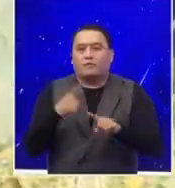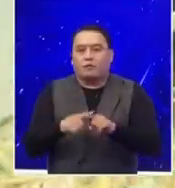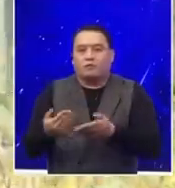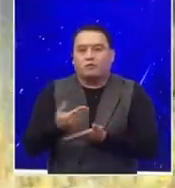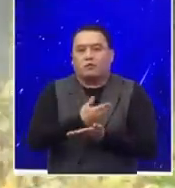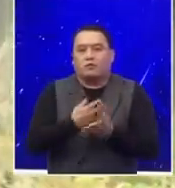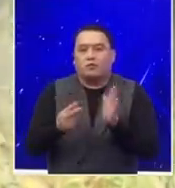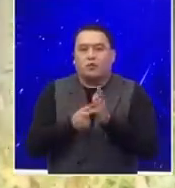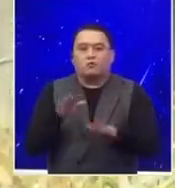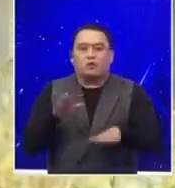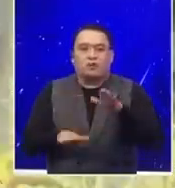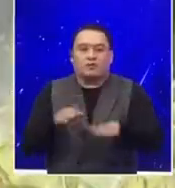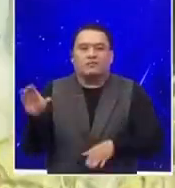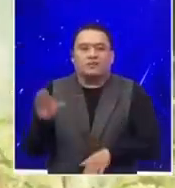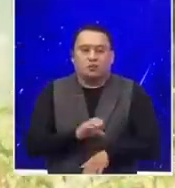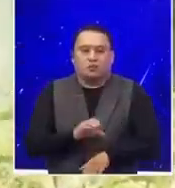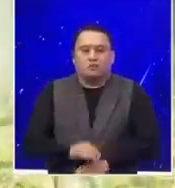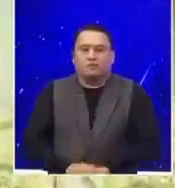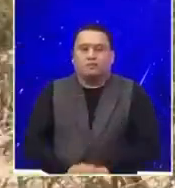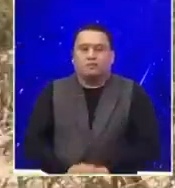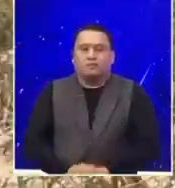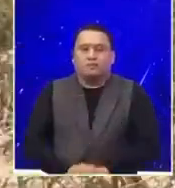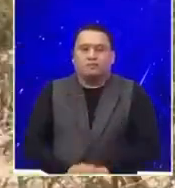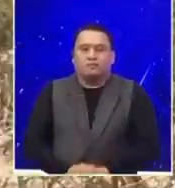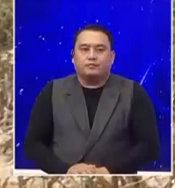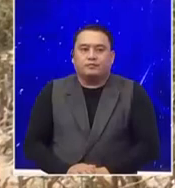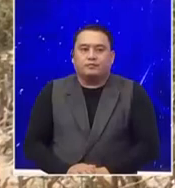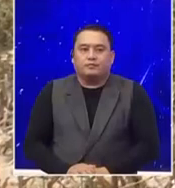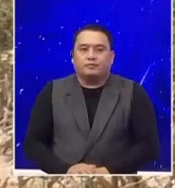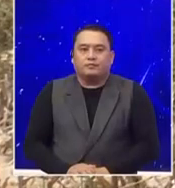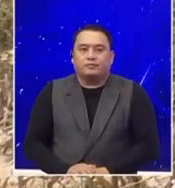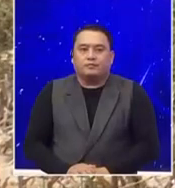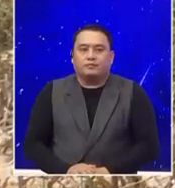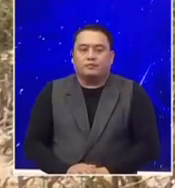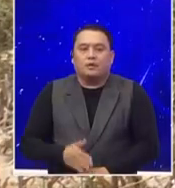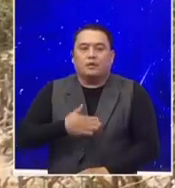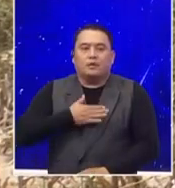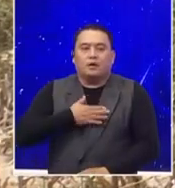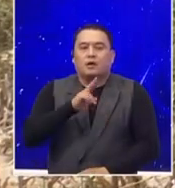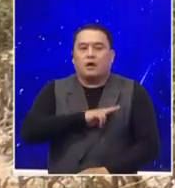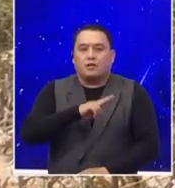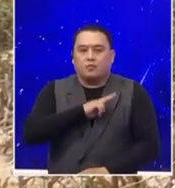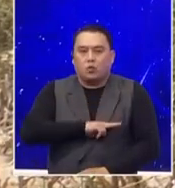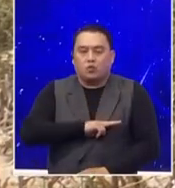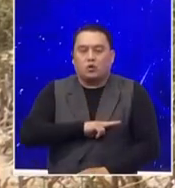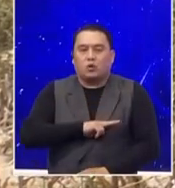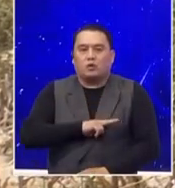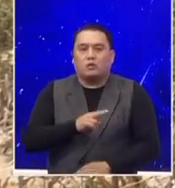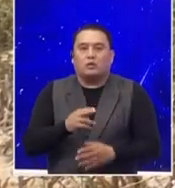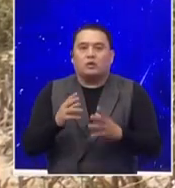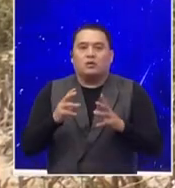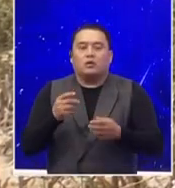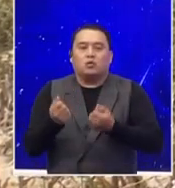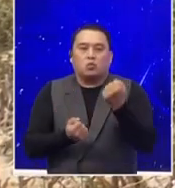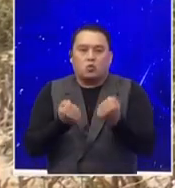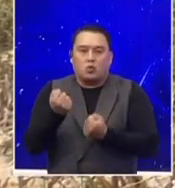техника собирает до 8 килограммов зерна в секунду. Я работаю крестьянское хозяйство «Эрнар», работаю трактористом.